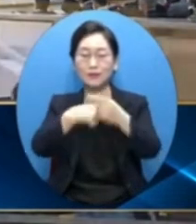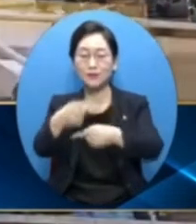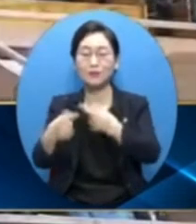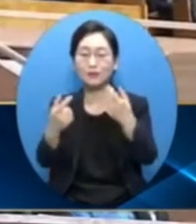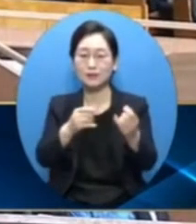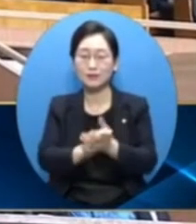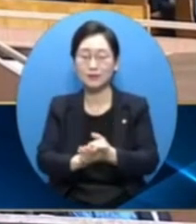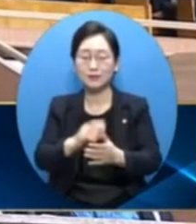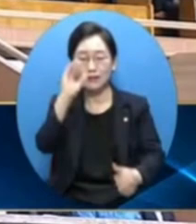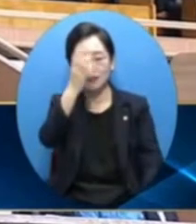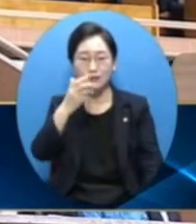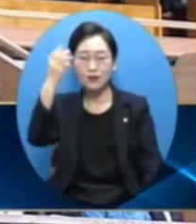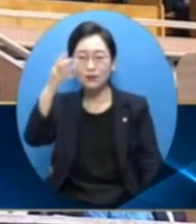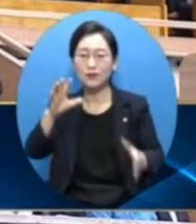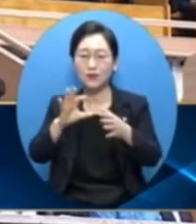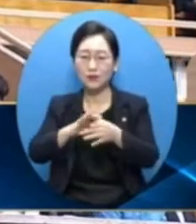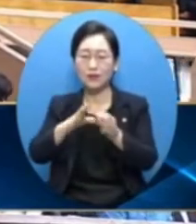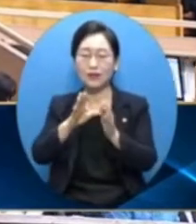주시기 바랍니다. 성령의 시대,